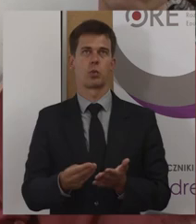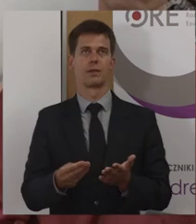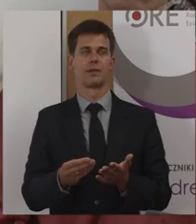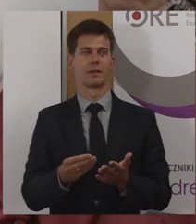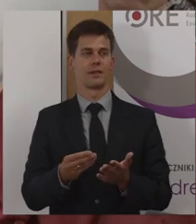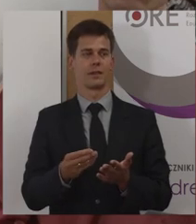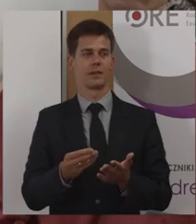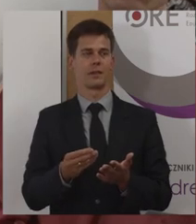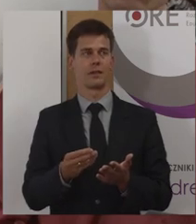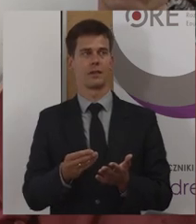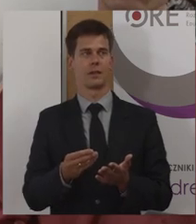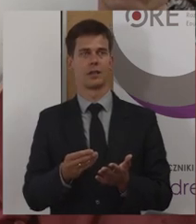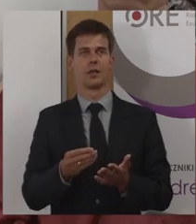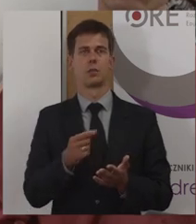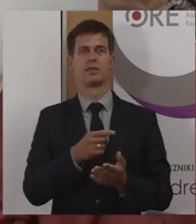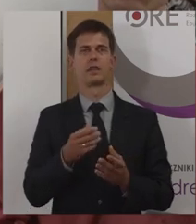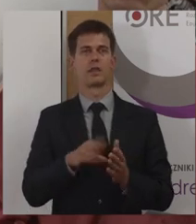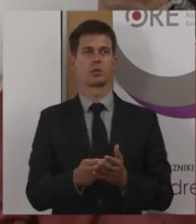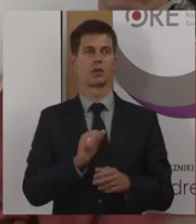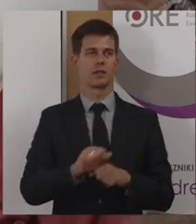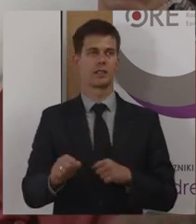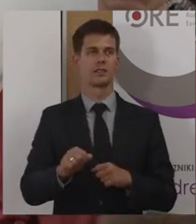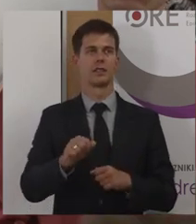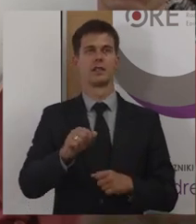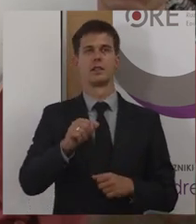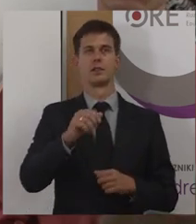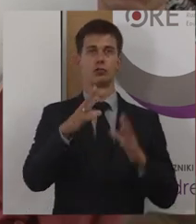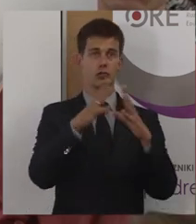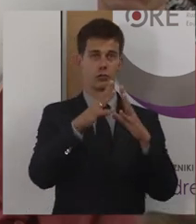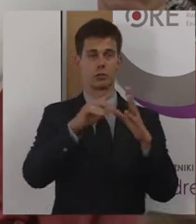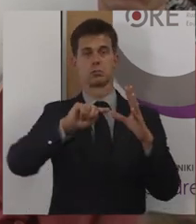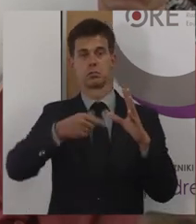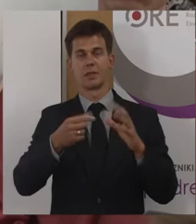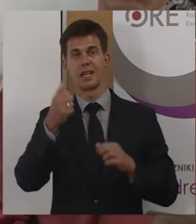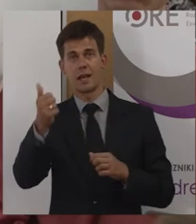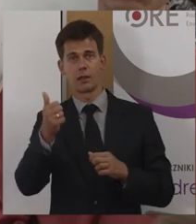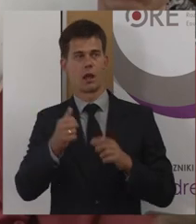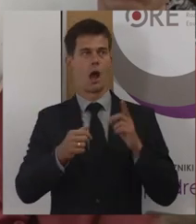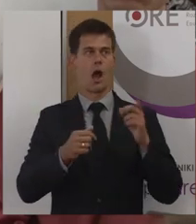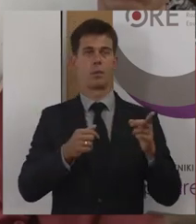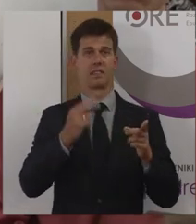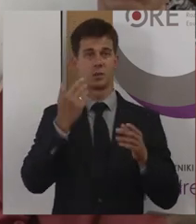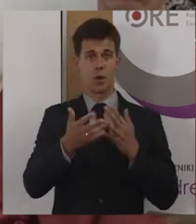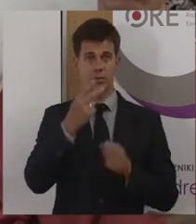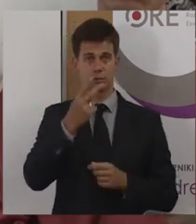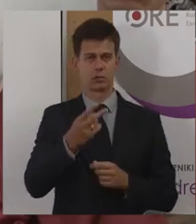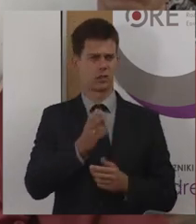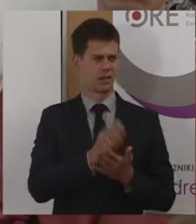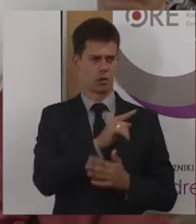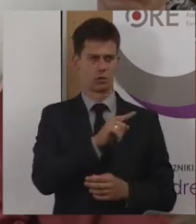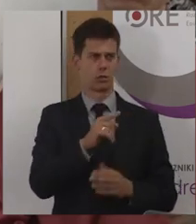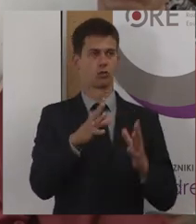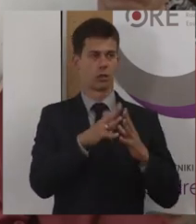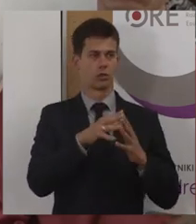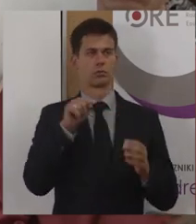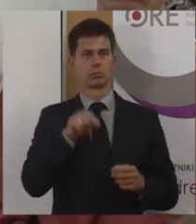nie stawia przecinka, tylko stawia kropkę. W treści będzie czytany przecinek, tutaj widziany przecinek w treści zadania,